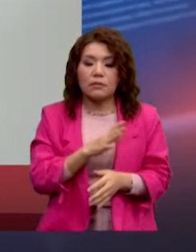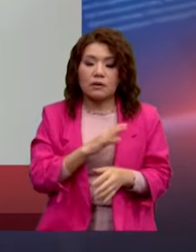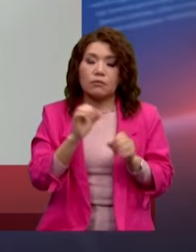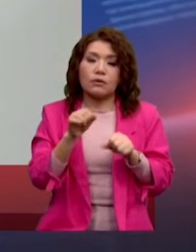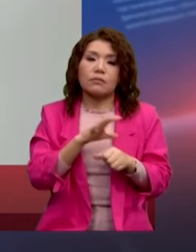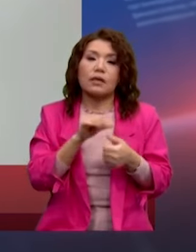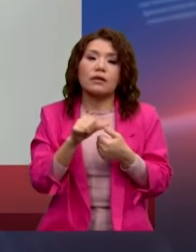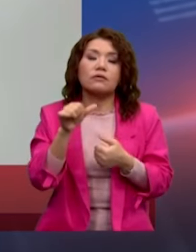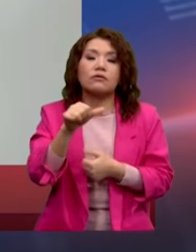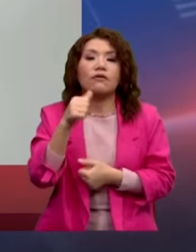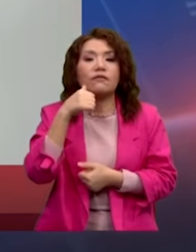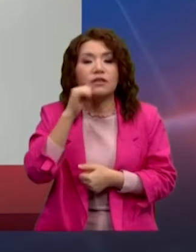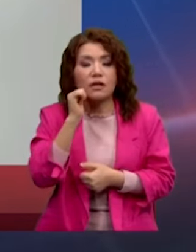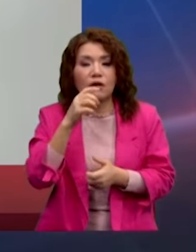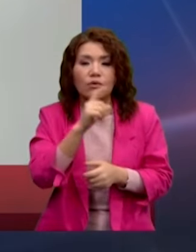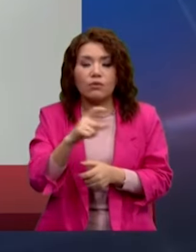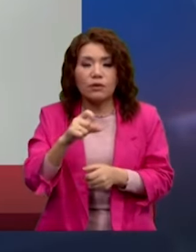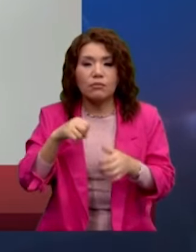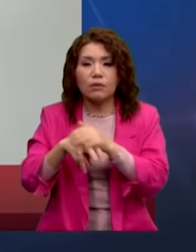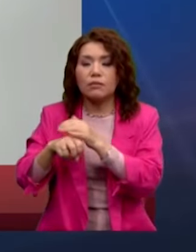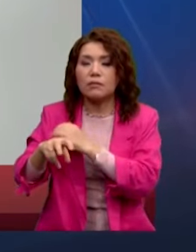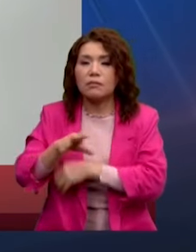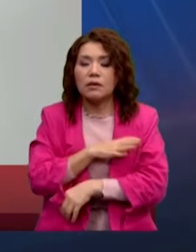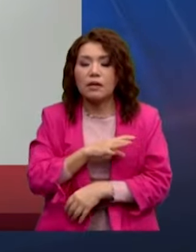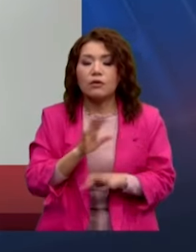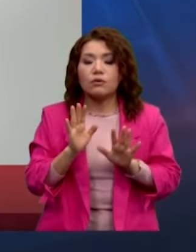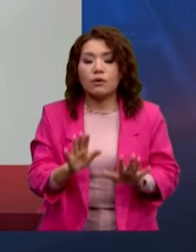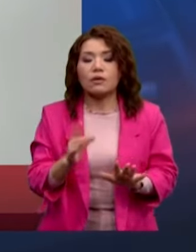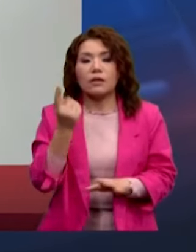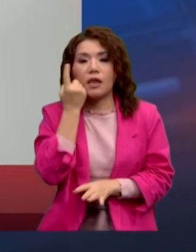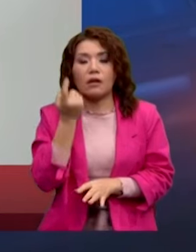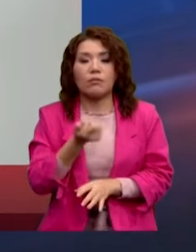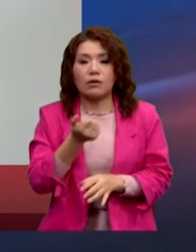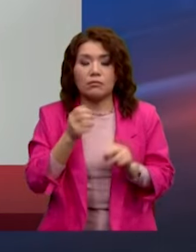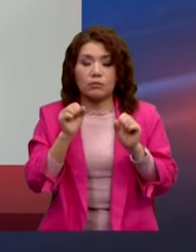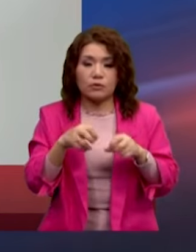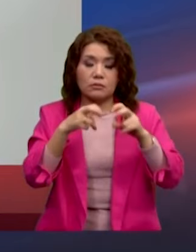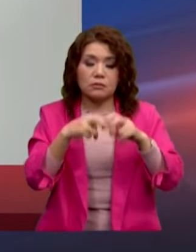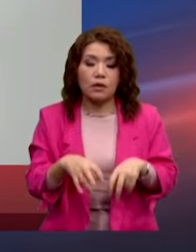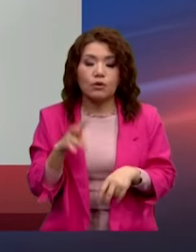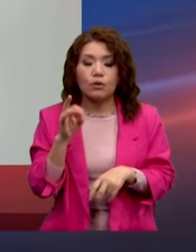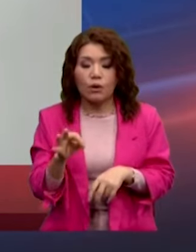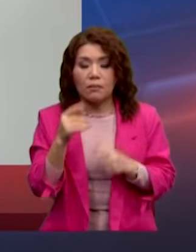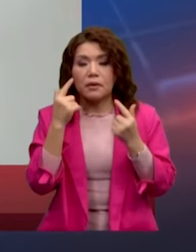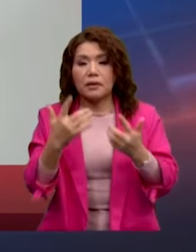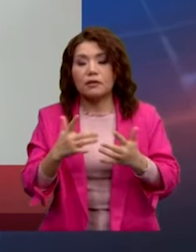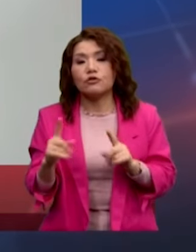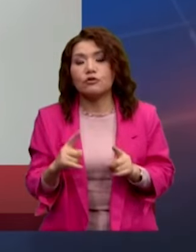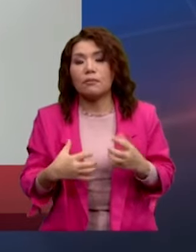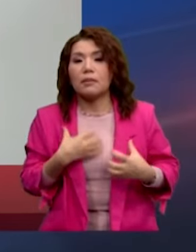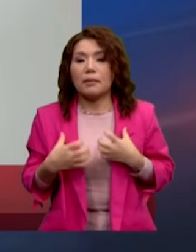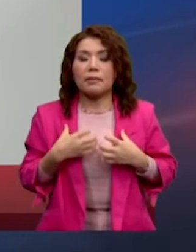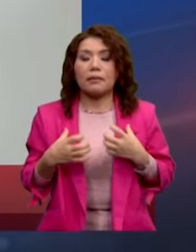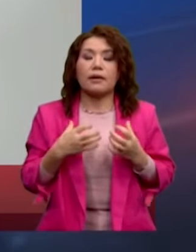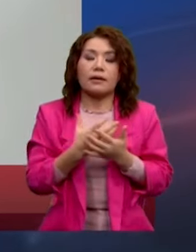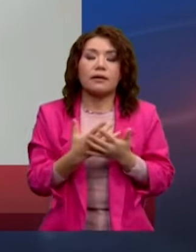возможность, особенно вчера, да, когда многие люди вышли на улицы, у них под рукой, с телефона, конечно, это можно сделать, но понятно, что паника и все